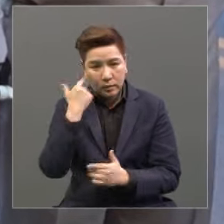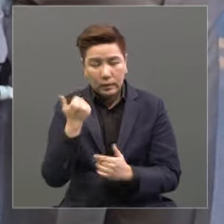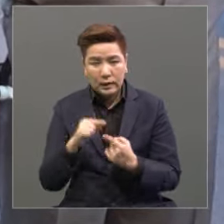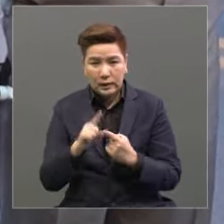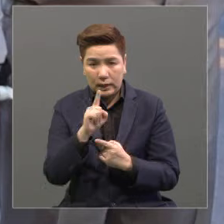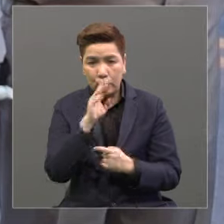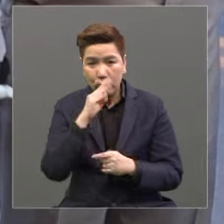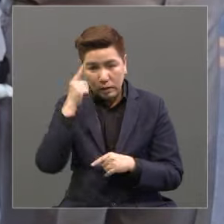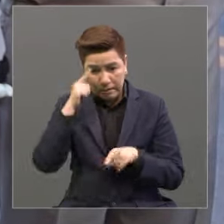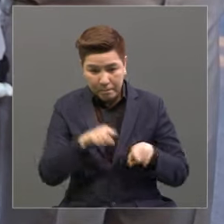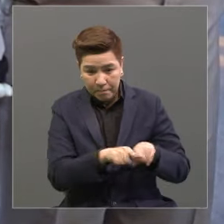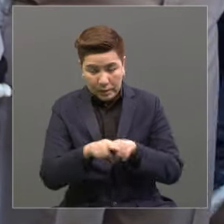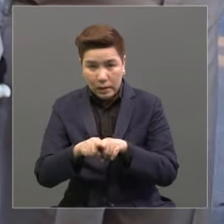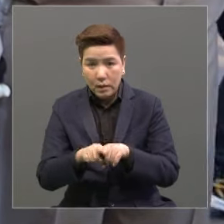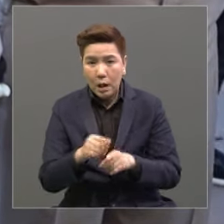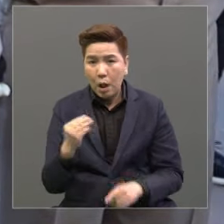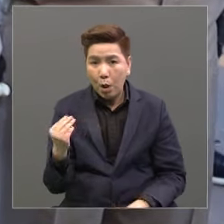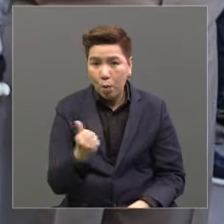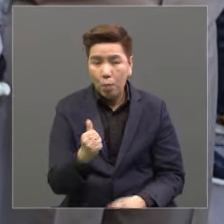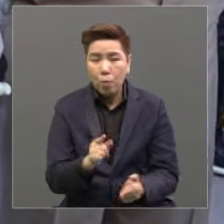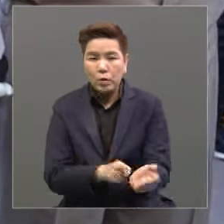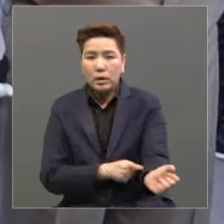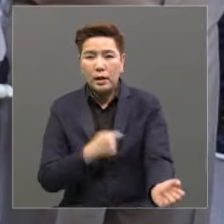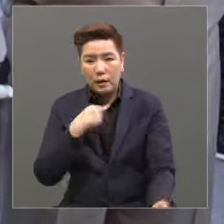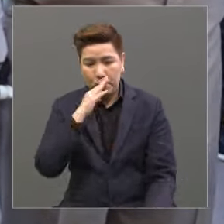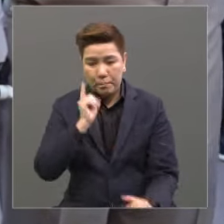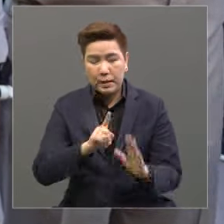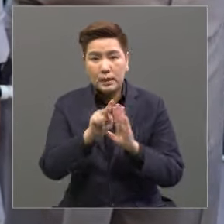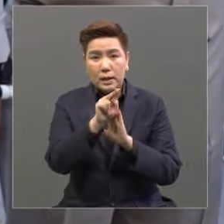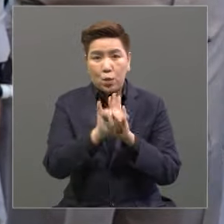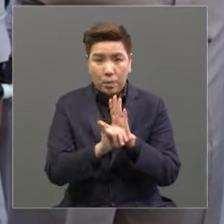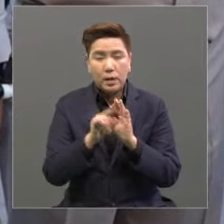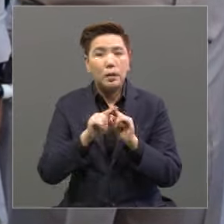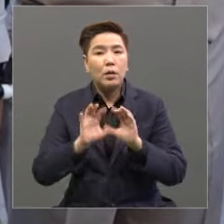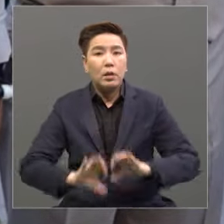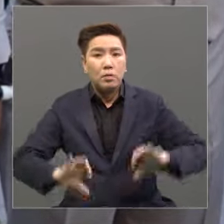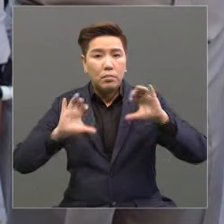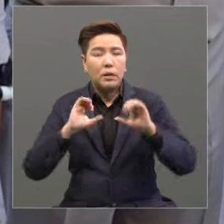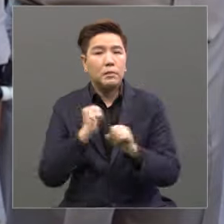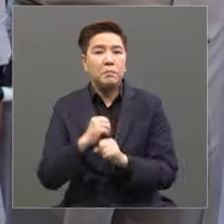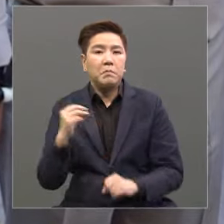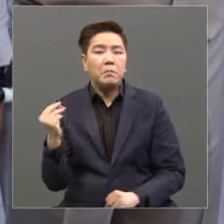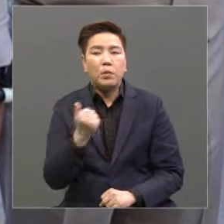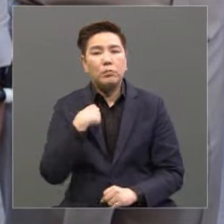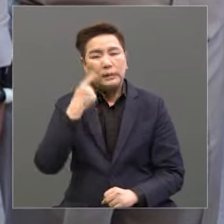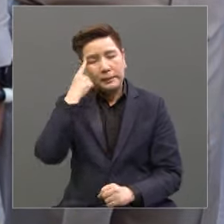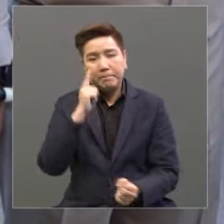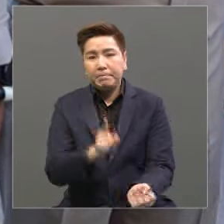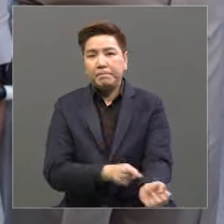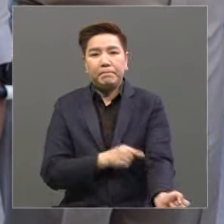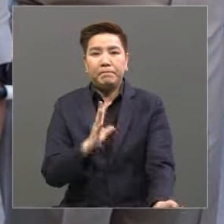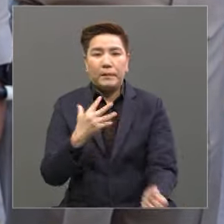ถ้าเห็นพ้องต้องกันแล้วนี่จะเร็วจะช้านี่ผมว่าถ้าเป็นนโยบายของรัฐบาลผมว่าไม่ช้า